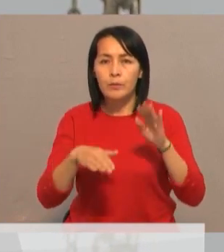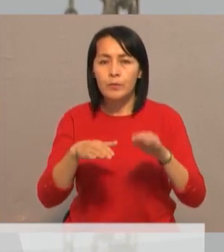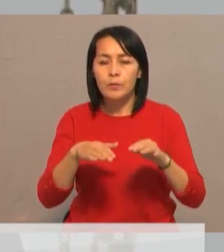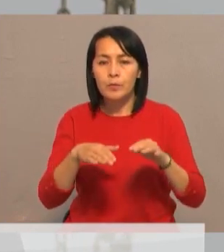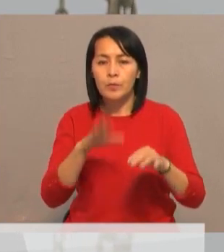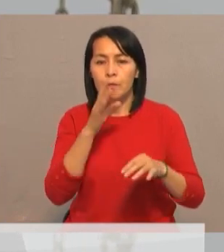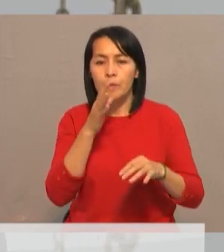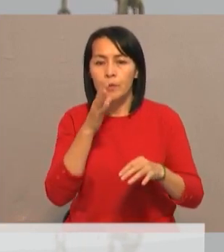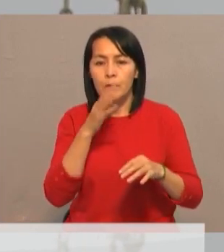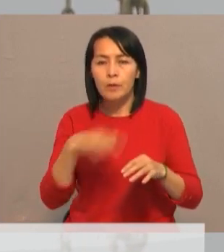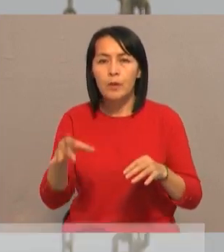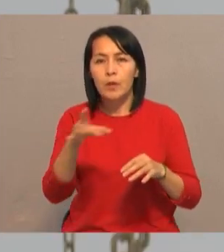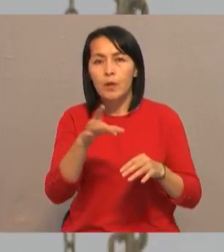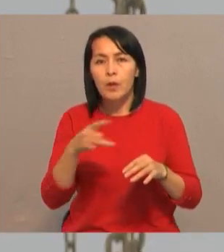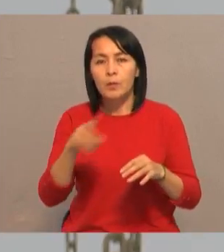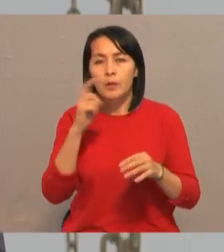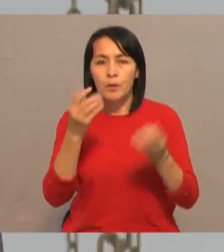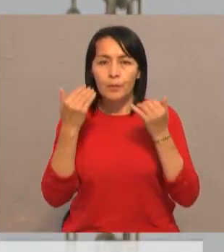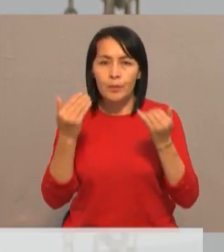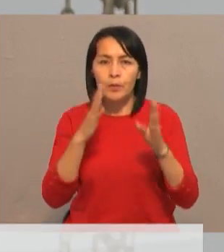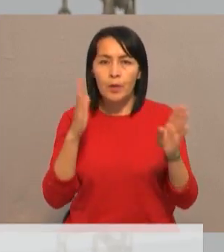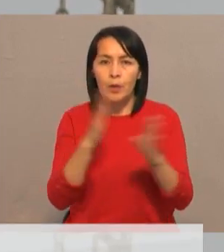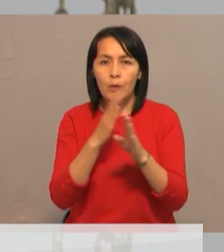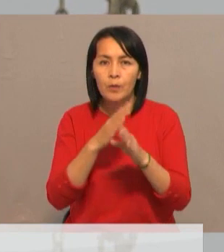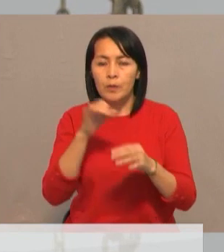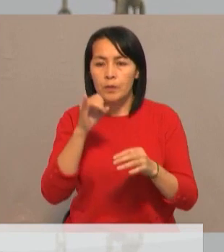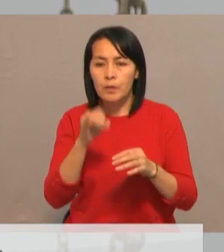кезең. Аудан диқандары биыл да ауа райының